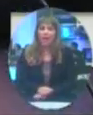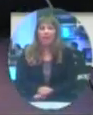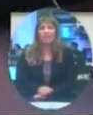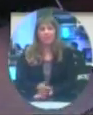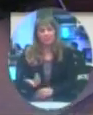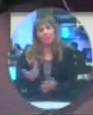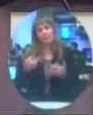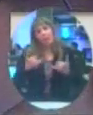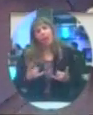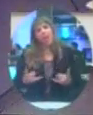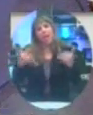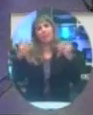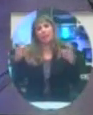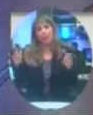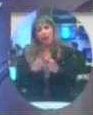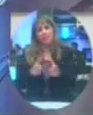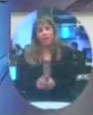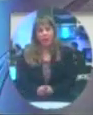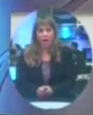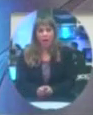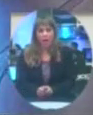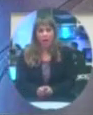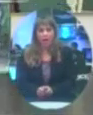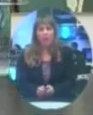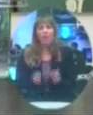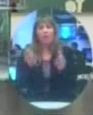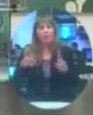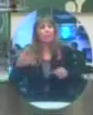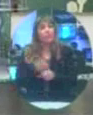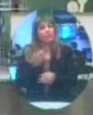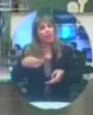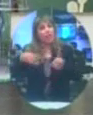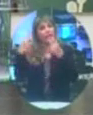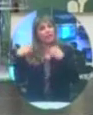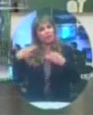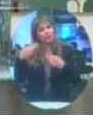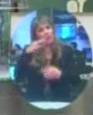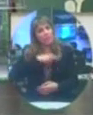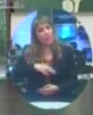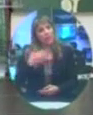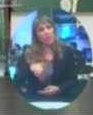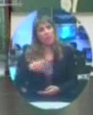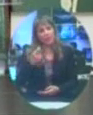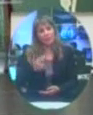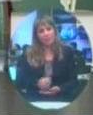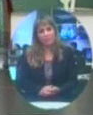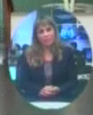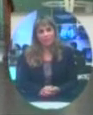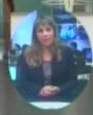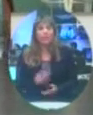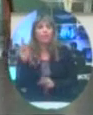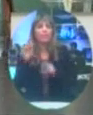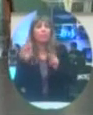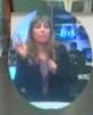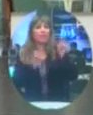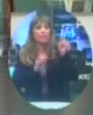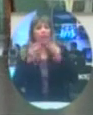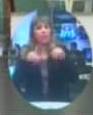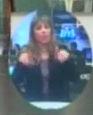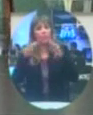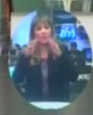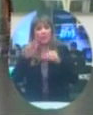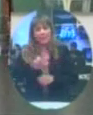הזאת ולהחזיר ימיה כקדם. מדובר במפעל שנמצא על גבול הצפון ועוסק בדברים מאוד